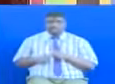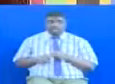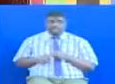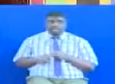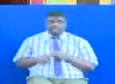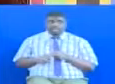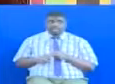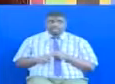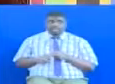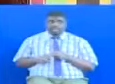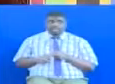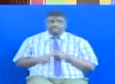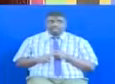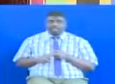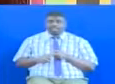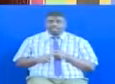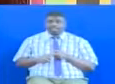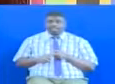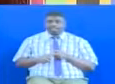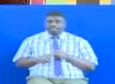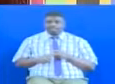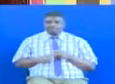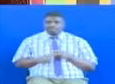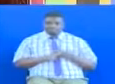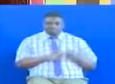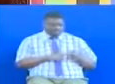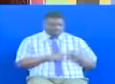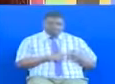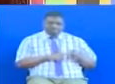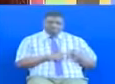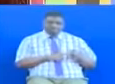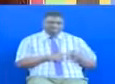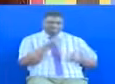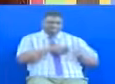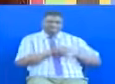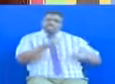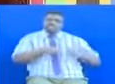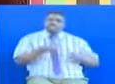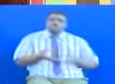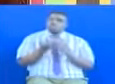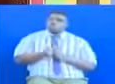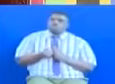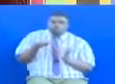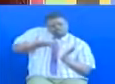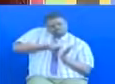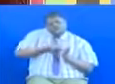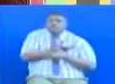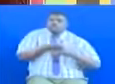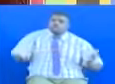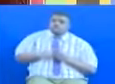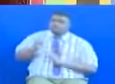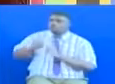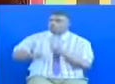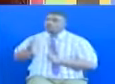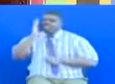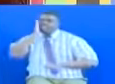opposition asilimia kubwa ni vijana ambao tunafanya tumejitoa kutumikia nchi yetu katika siasa. Hatuna uwezo mkubwa wa kifedha, wanagombea vijana hawana